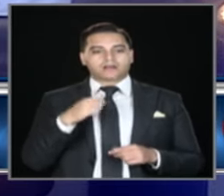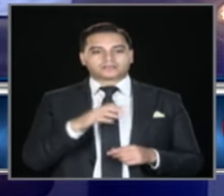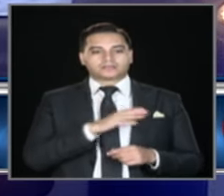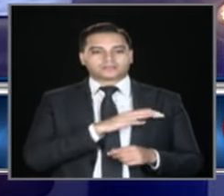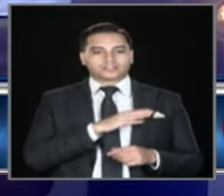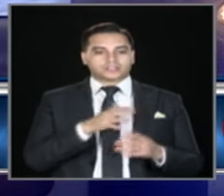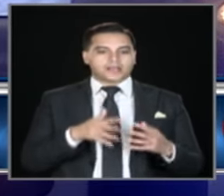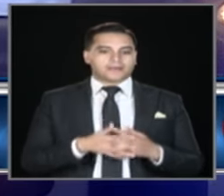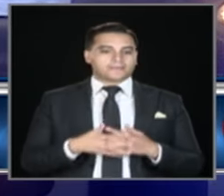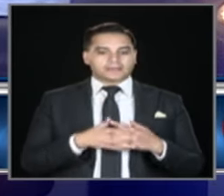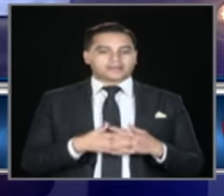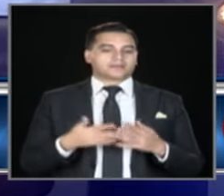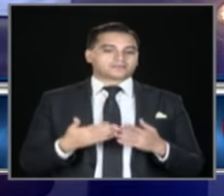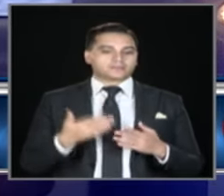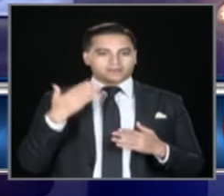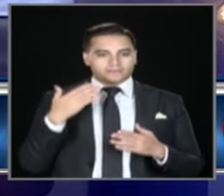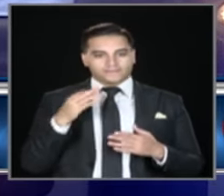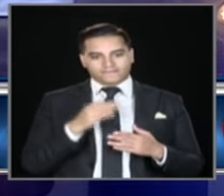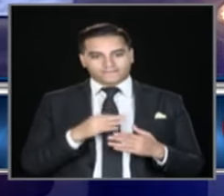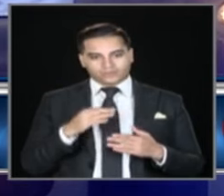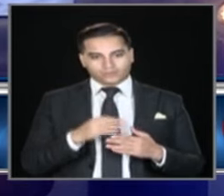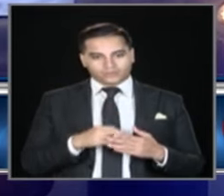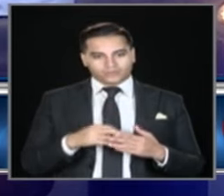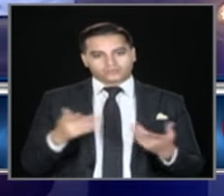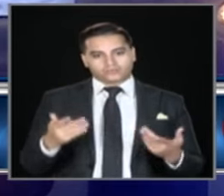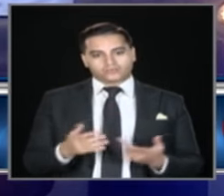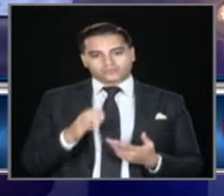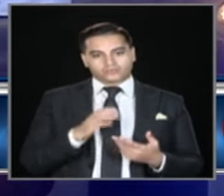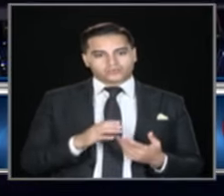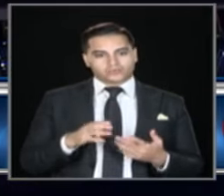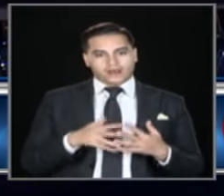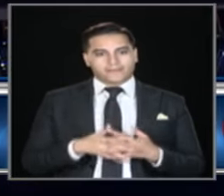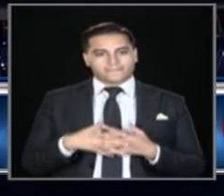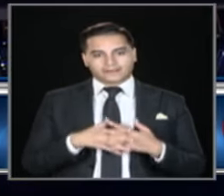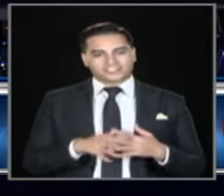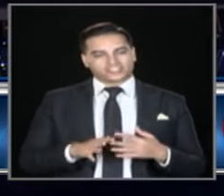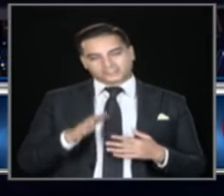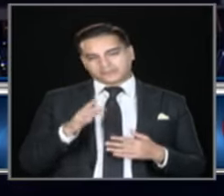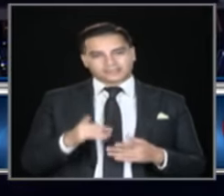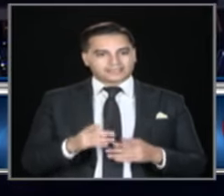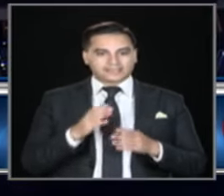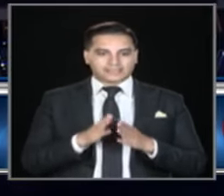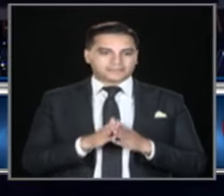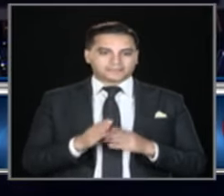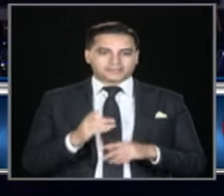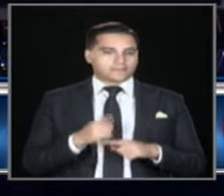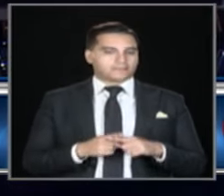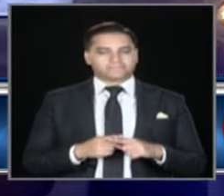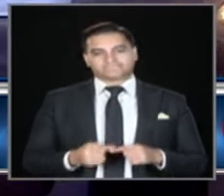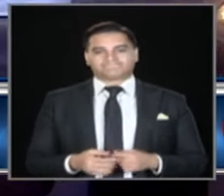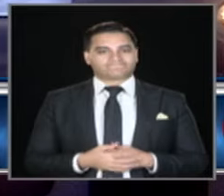سابقا عبد الرحمن طارق اجابتك ا امريكا الشماليه هاردلك عبد الرحمن